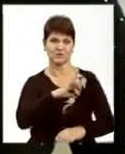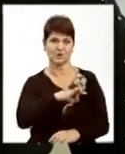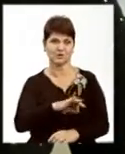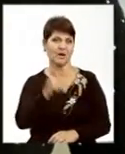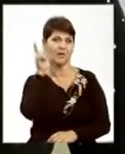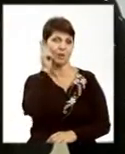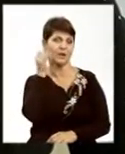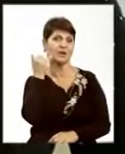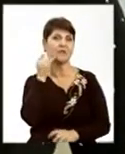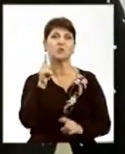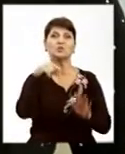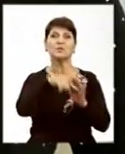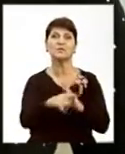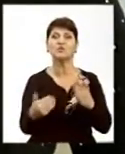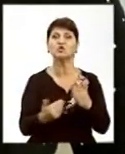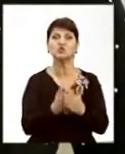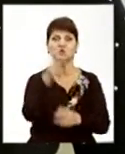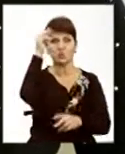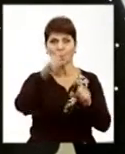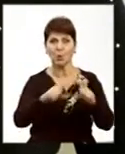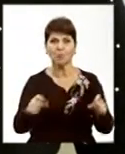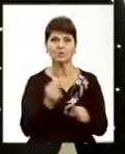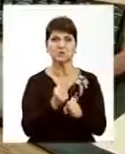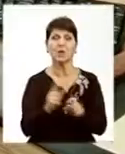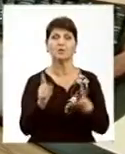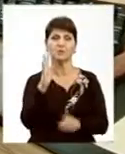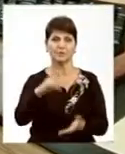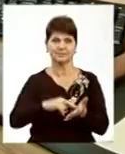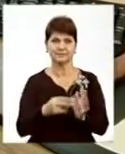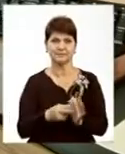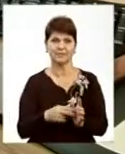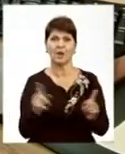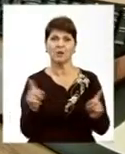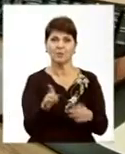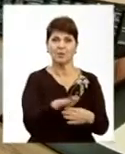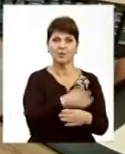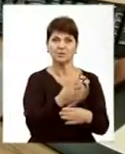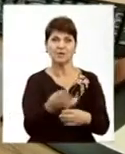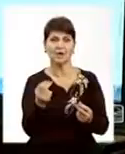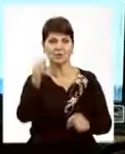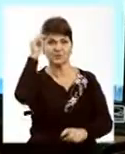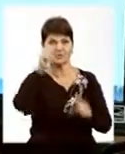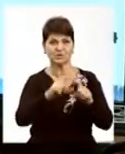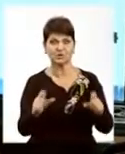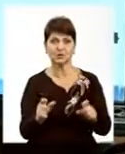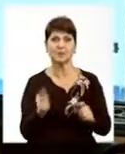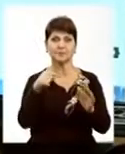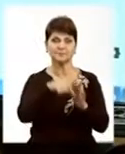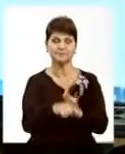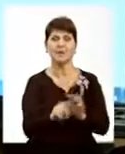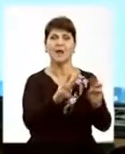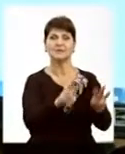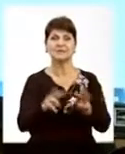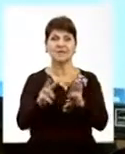подивитися, що нового в школі, що нового зробили, що планують зробити. Аби дізнатися, як розподіляють гроші у школі, треба зайти на сайт